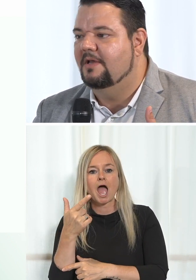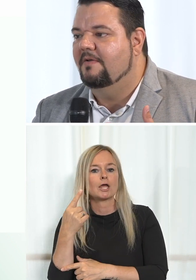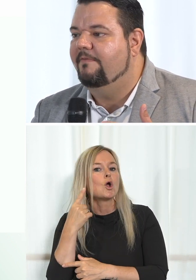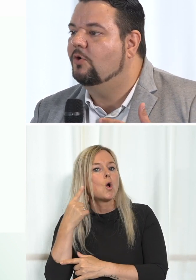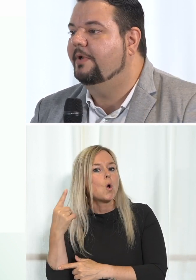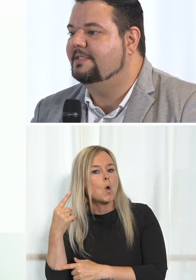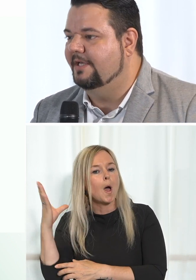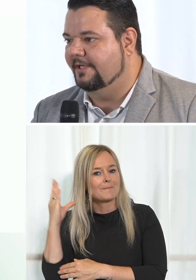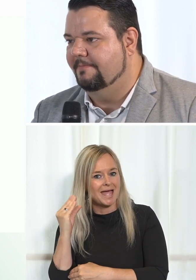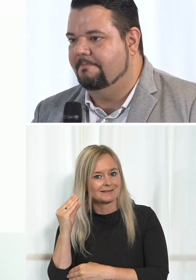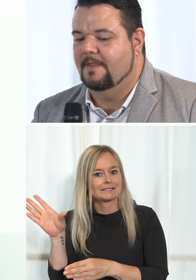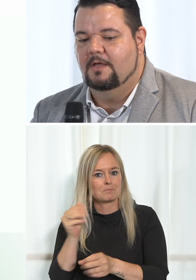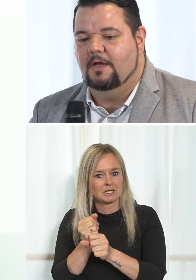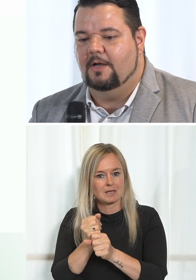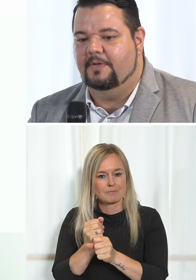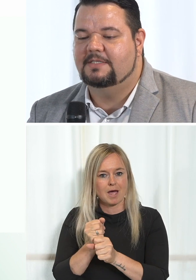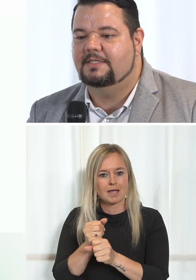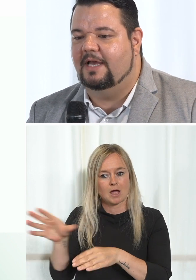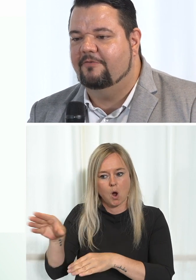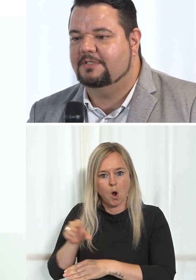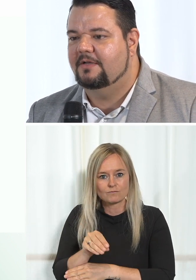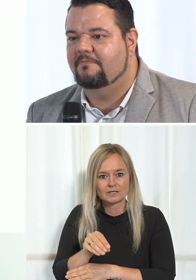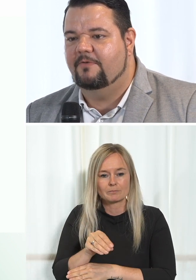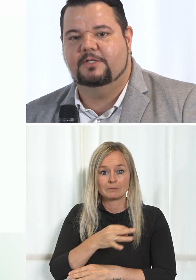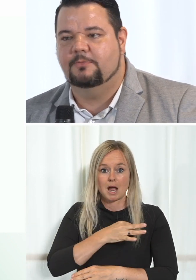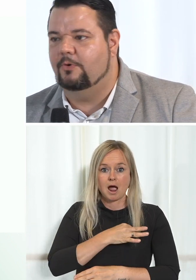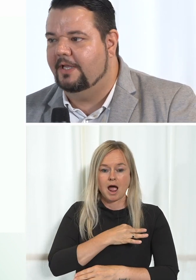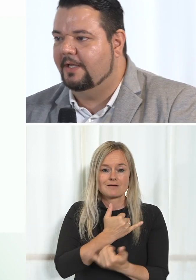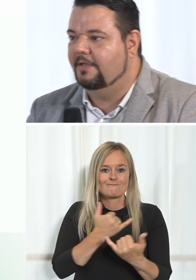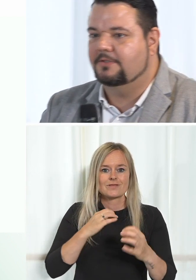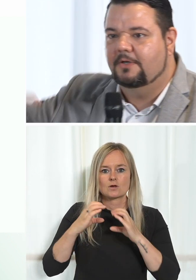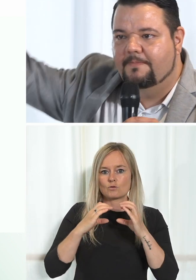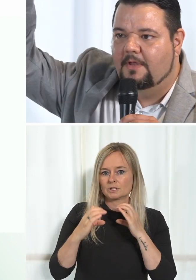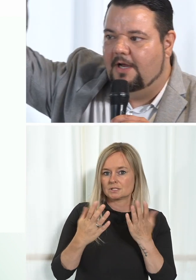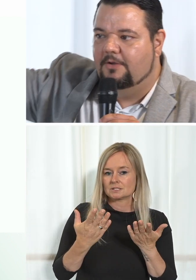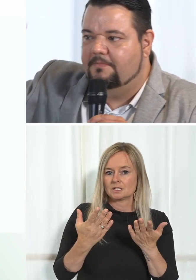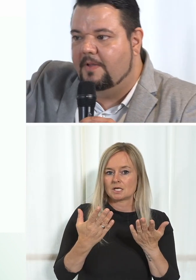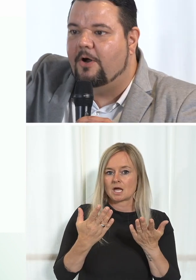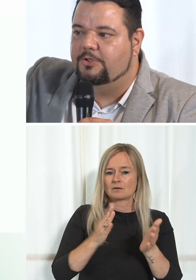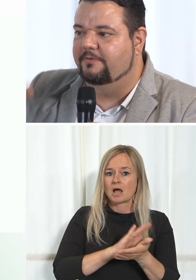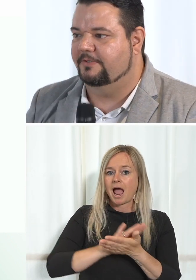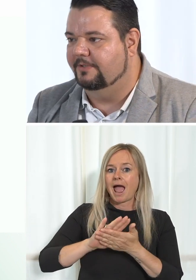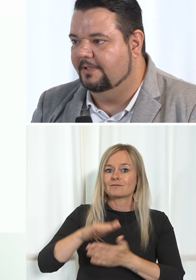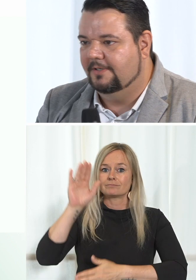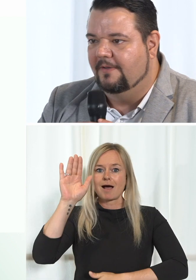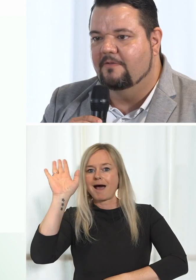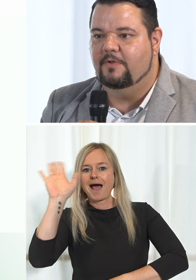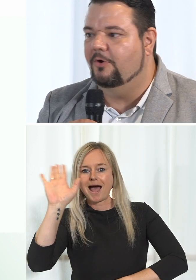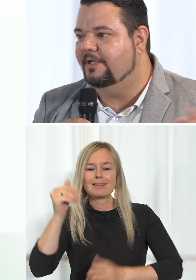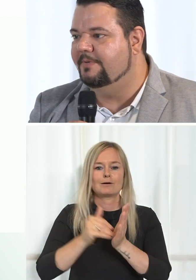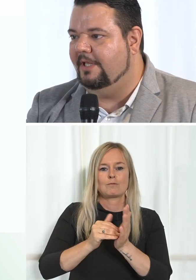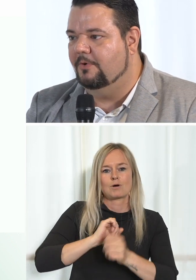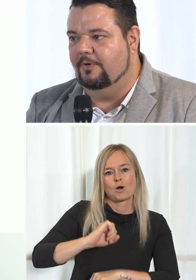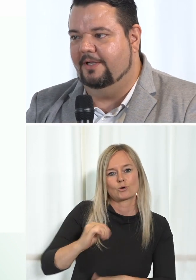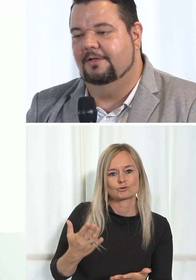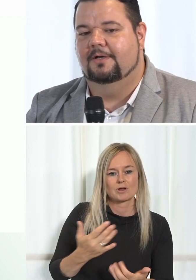Angst, wie kommuniziere ich? Es ist das Einfachste, wenn ich zum Kollegen gehe und sage, hallo, ich brauche schnell was von dir. Wie mache ich